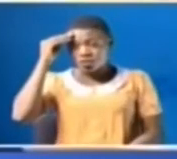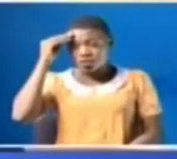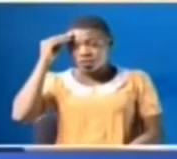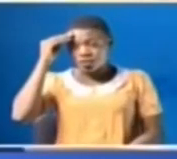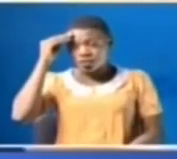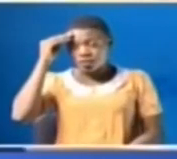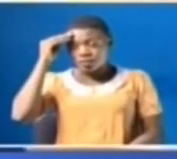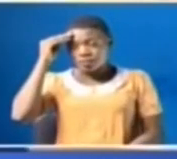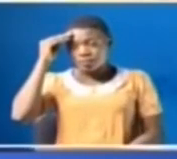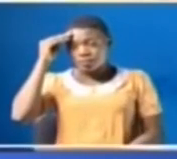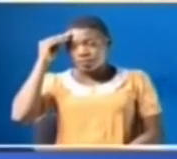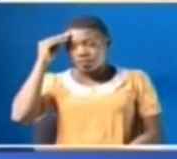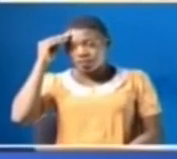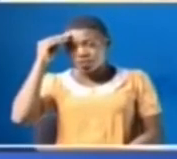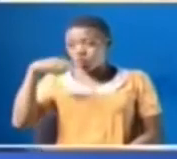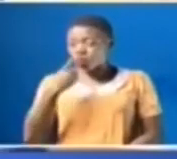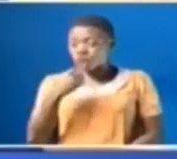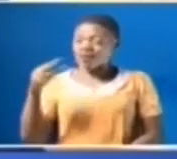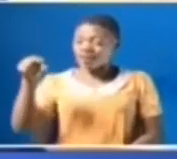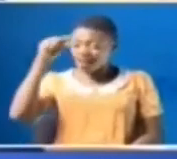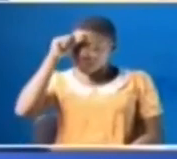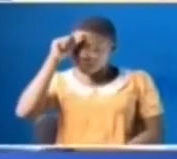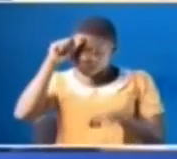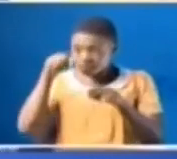sekta ya elimu? Sio serikali? Ni serikali